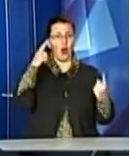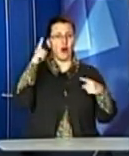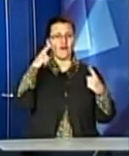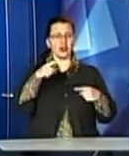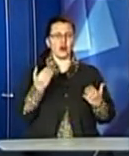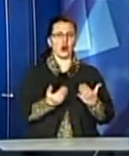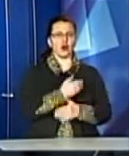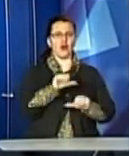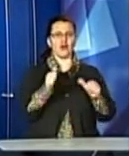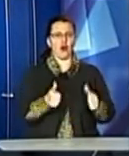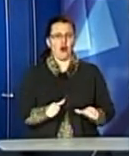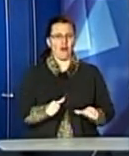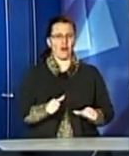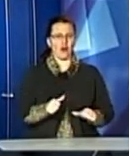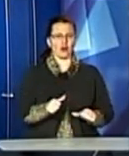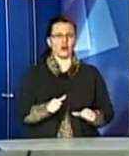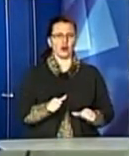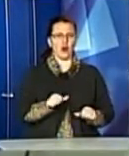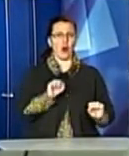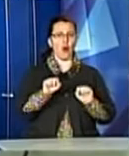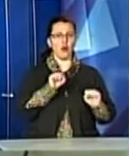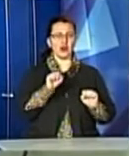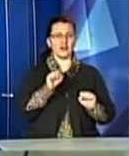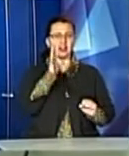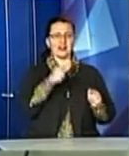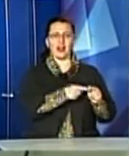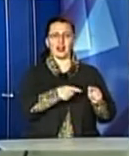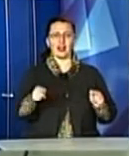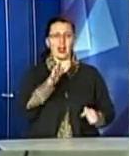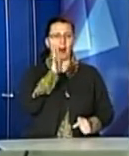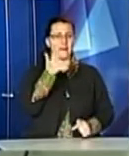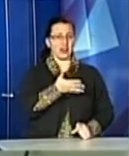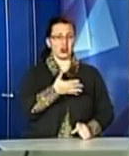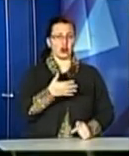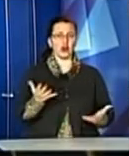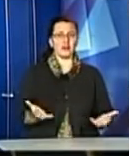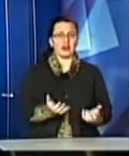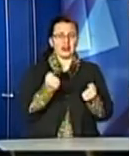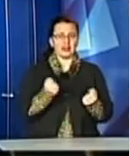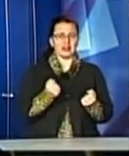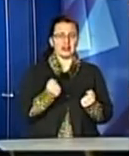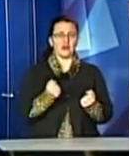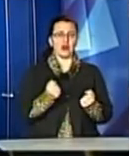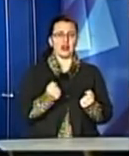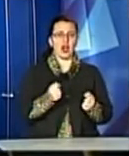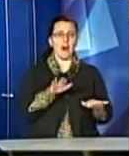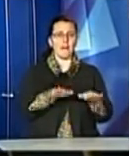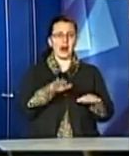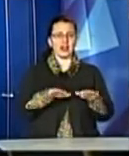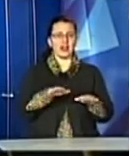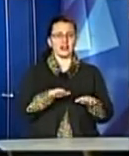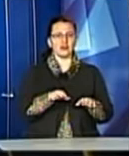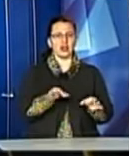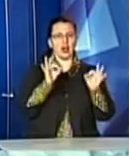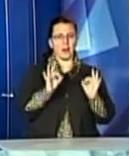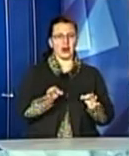кордонами, розраховану на 5 років, основна мета якої полягає у створенні та підтриманні балансу між ефективною охороною